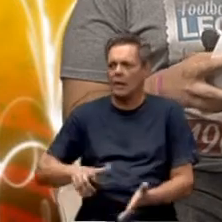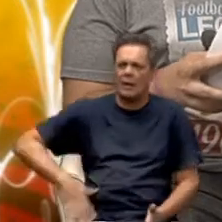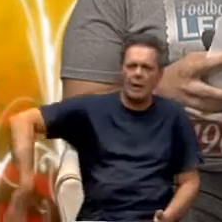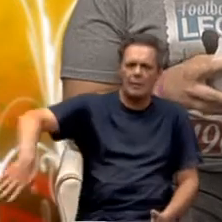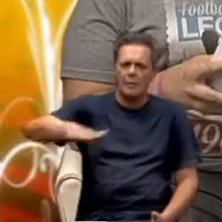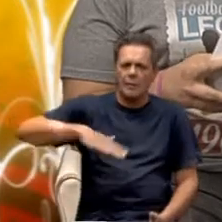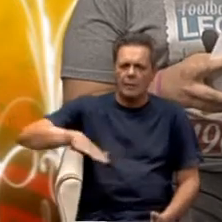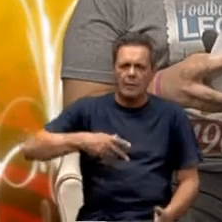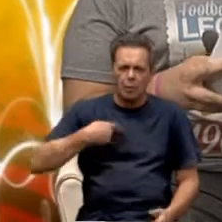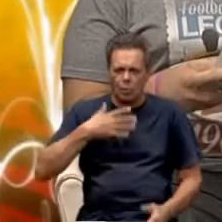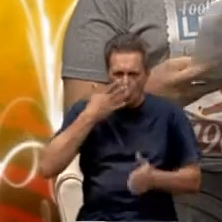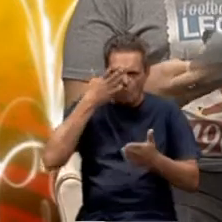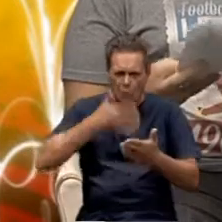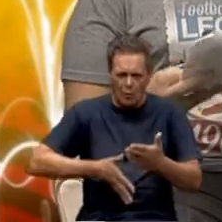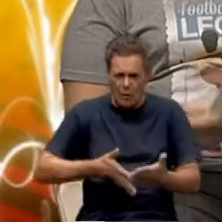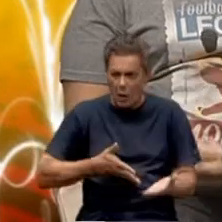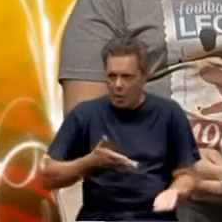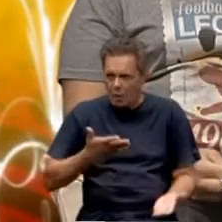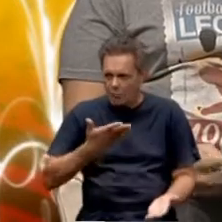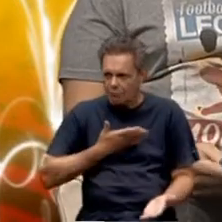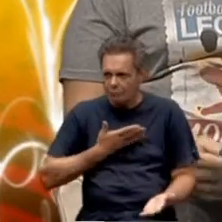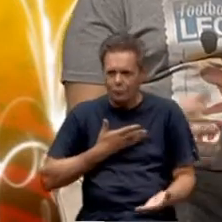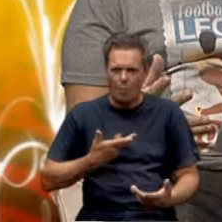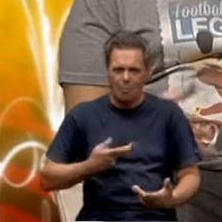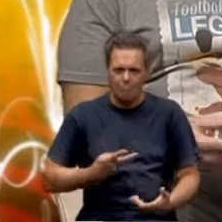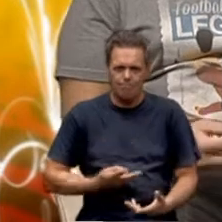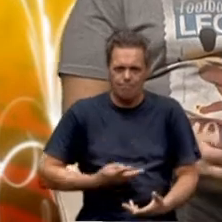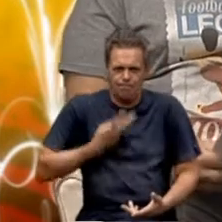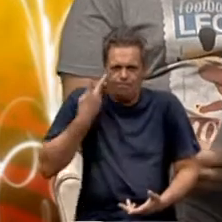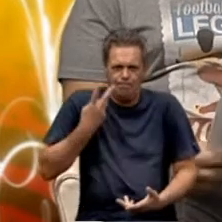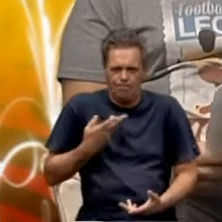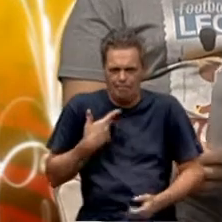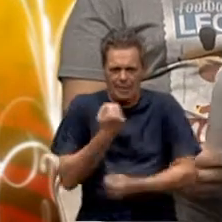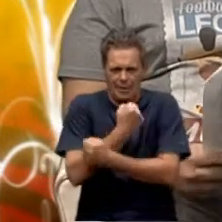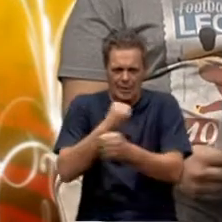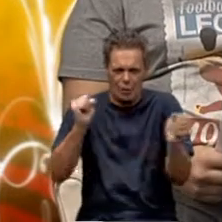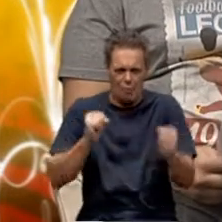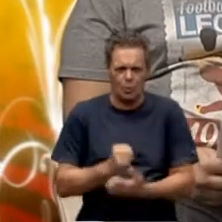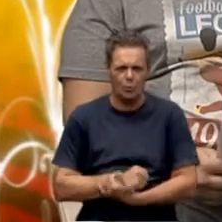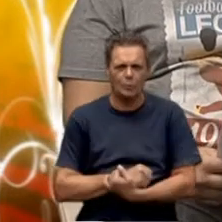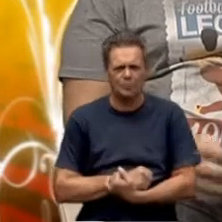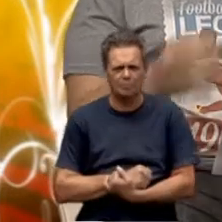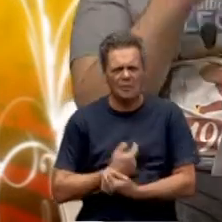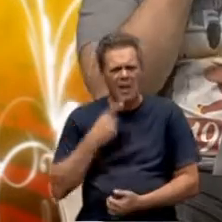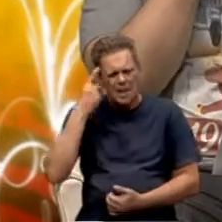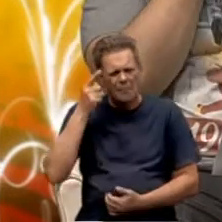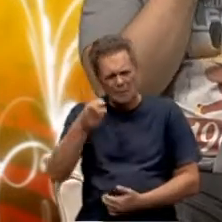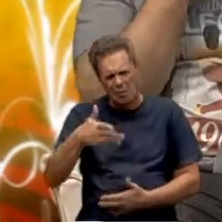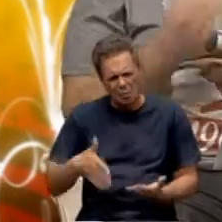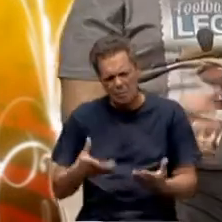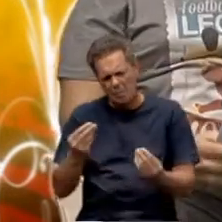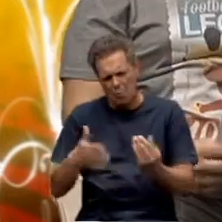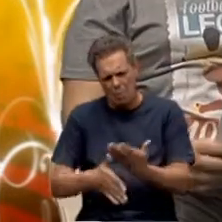toj provjerenoj u udruzi, dobe malo samopouzdanja i veću slobodu nego inače. Zapravo, nego ja mislim da im to jako, jako